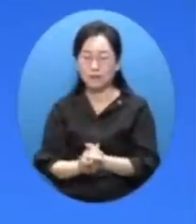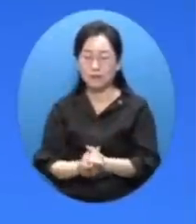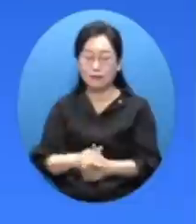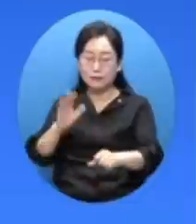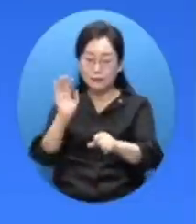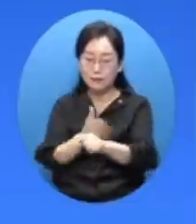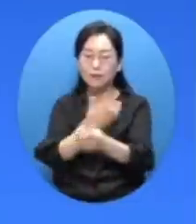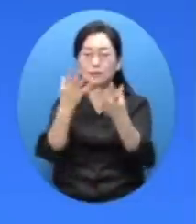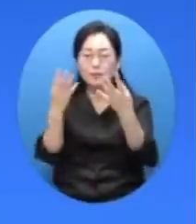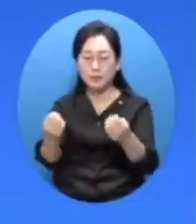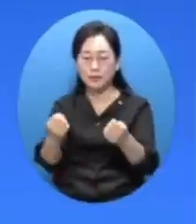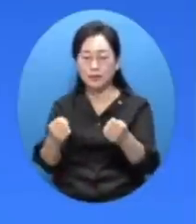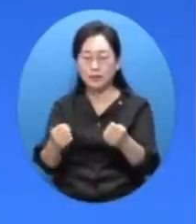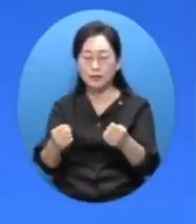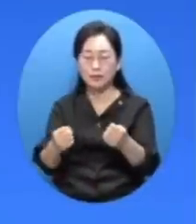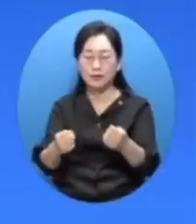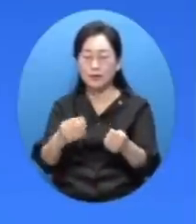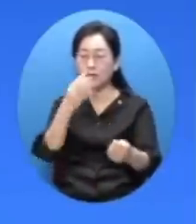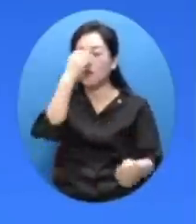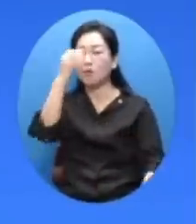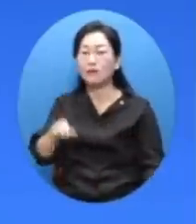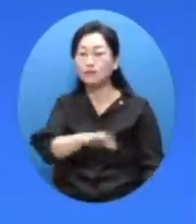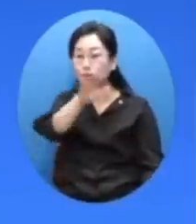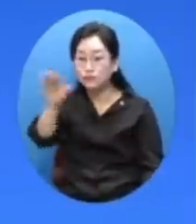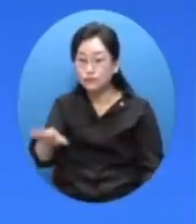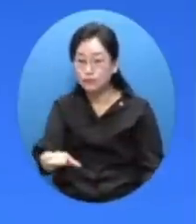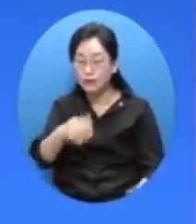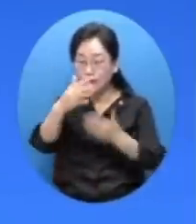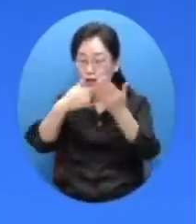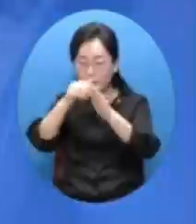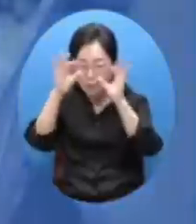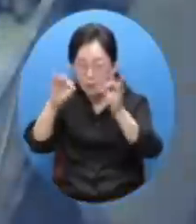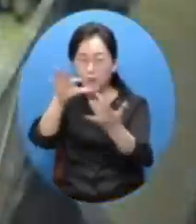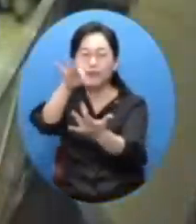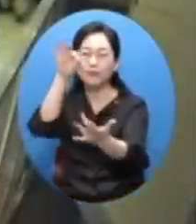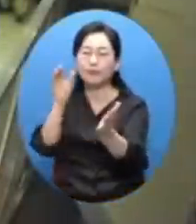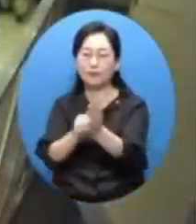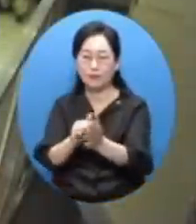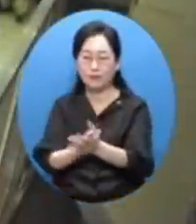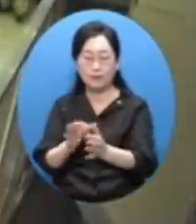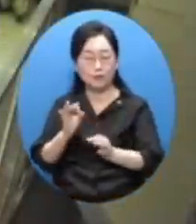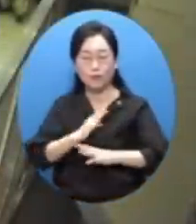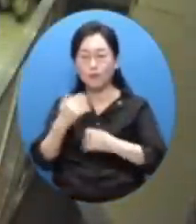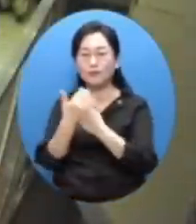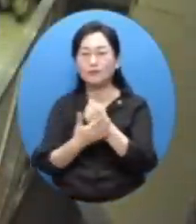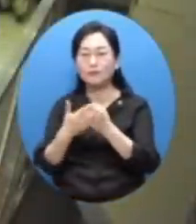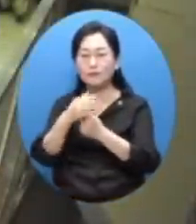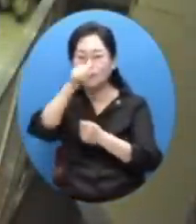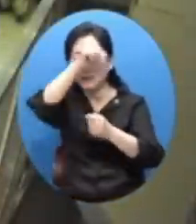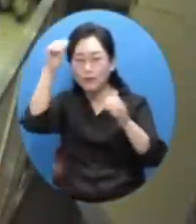많고 목이 고든 백성인 우리를 주님이 택하신 것입니다. 이 놀라운 은혜 우리는 한평생 감사해야